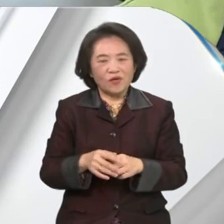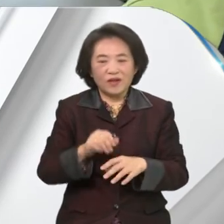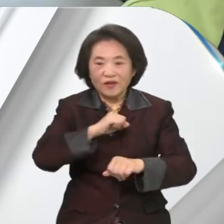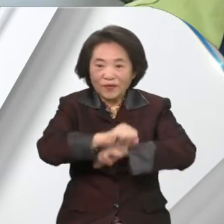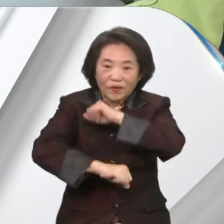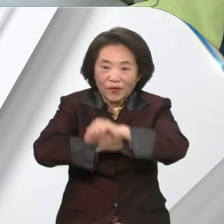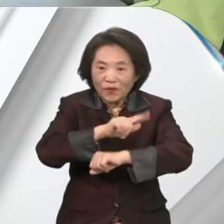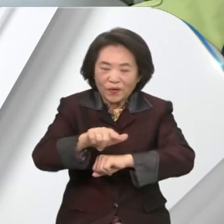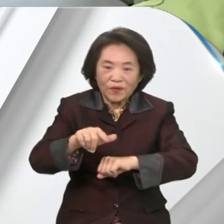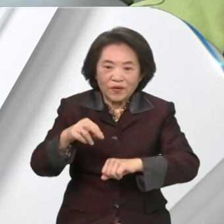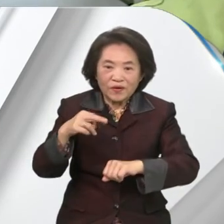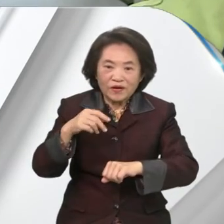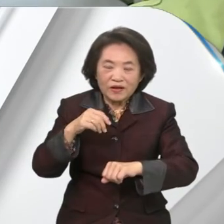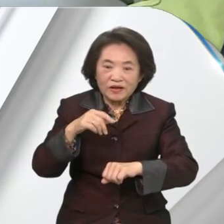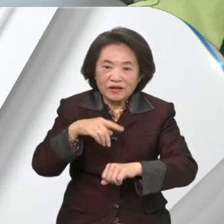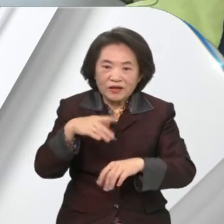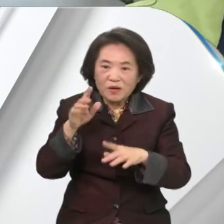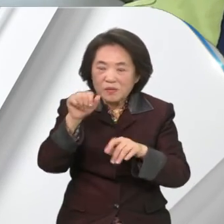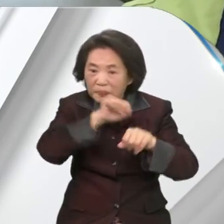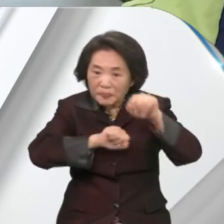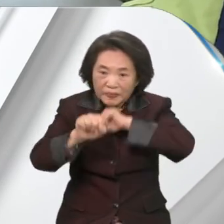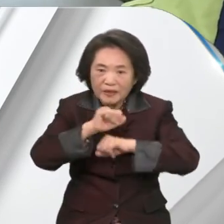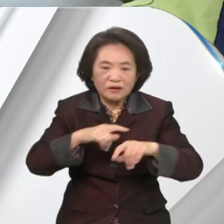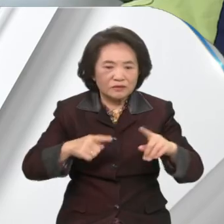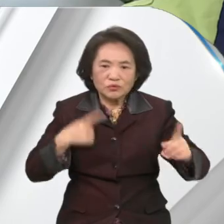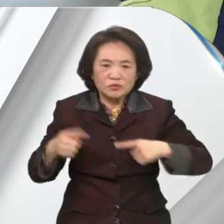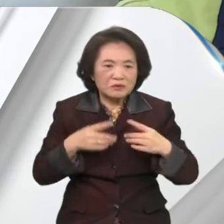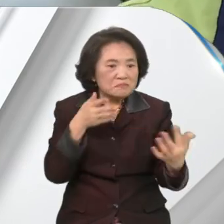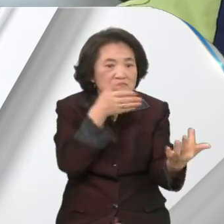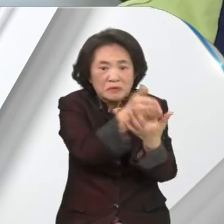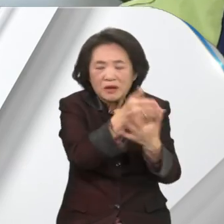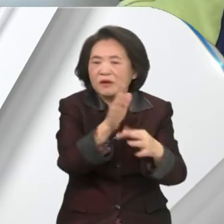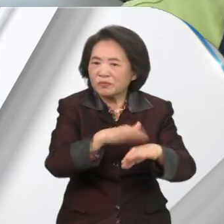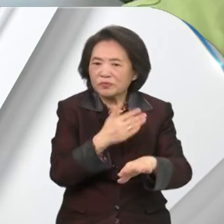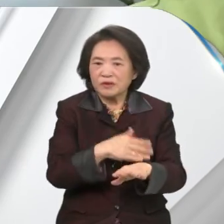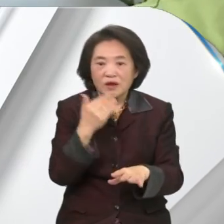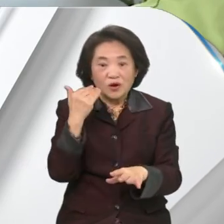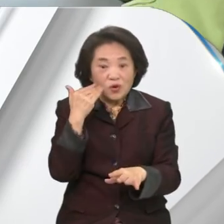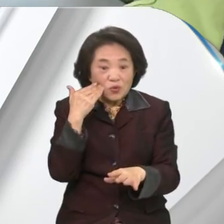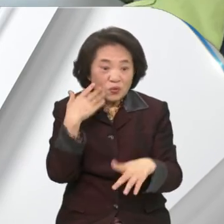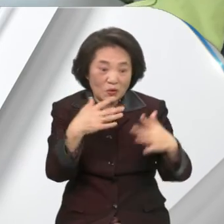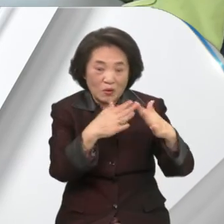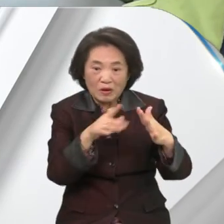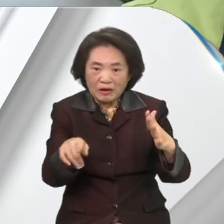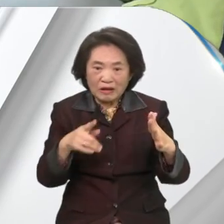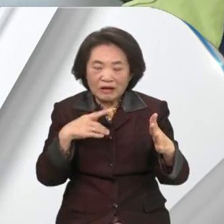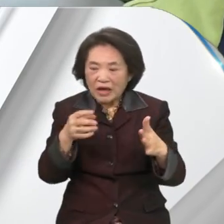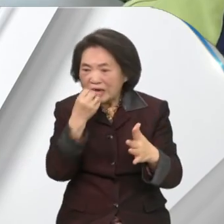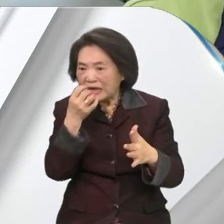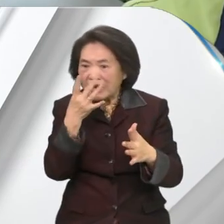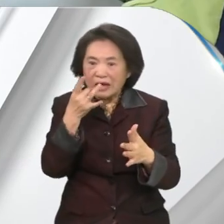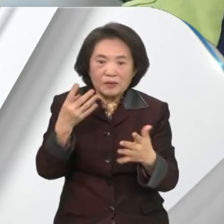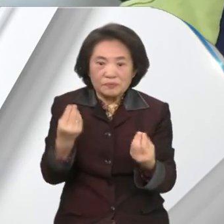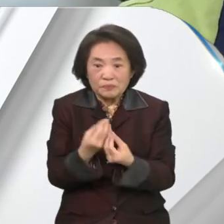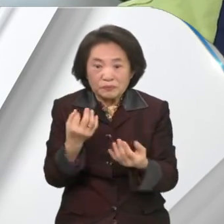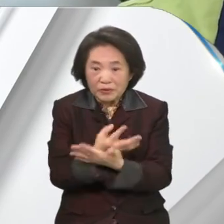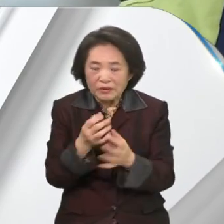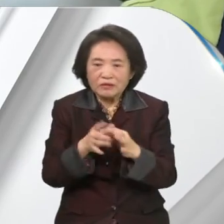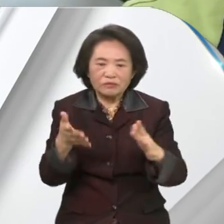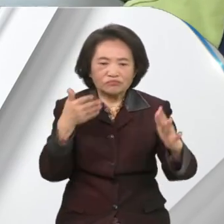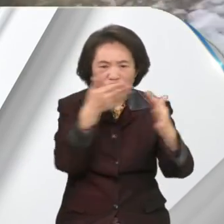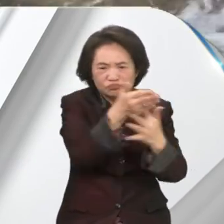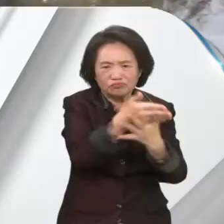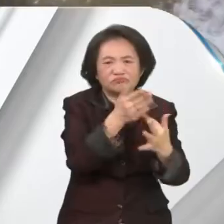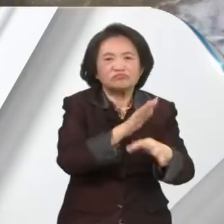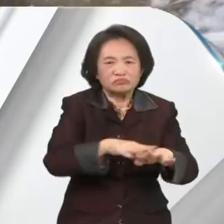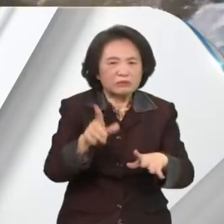那很敏感的动物，它不会随便侵入到人的聚落。但是，一旦让它侵入，它就一直常来。所以我们说，一定要做好这种防护